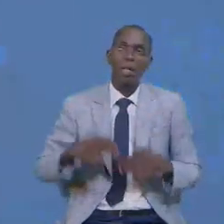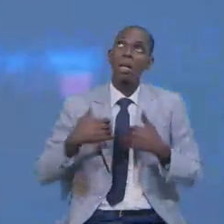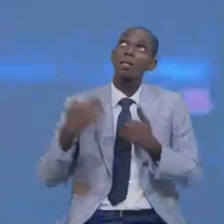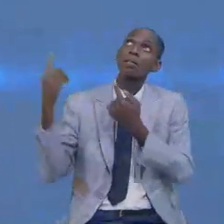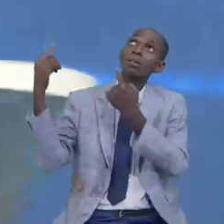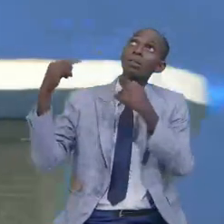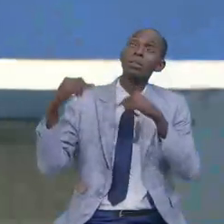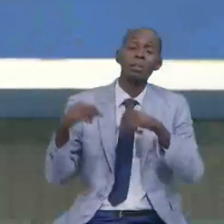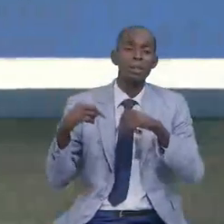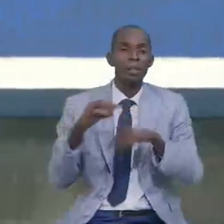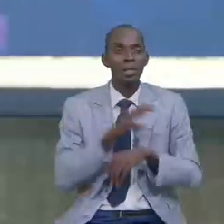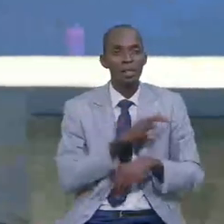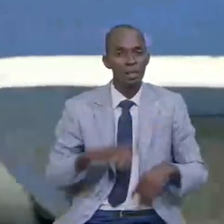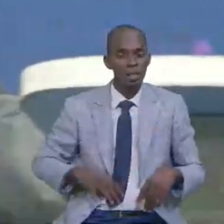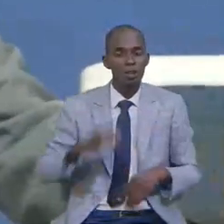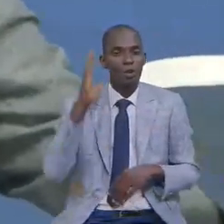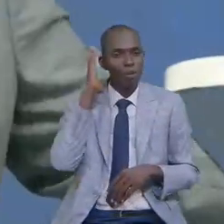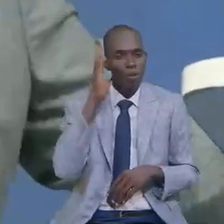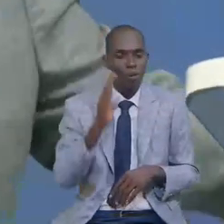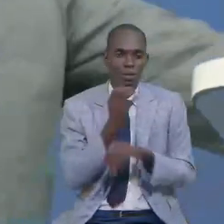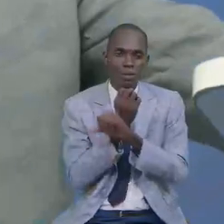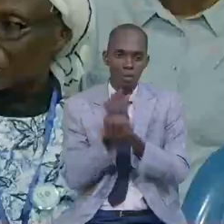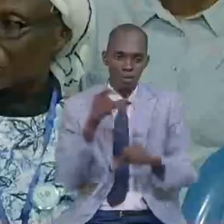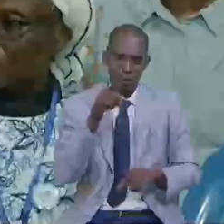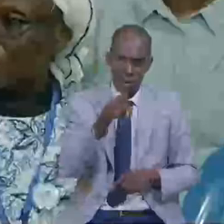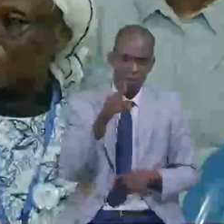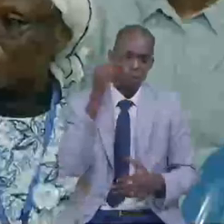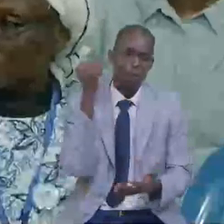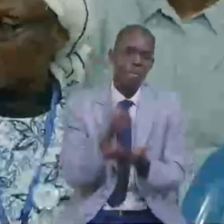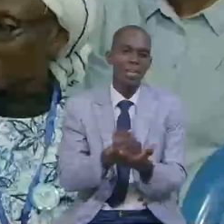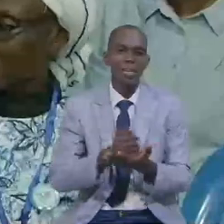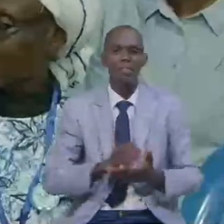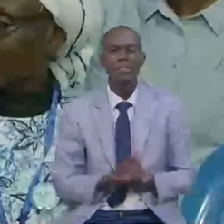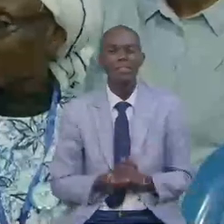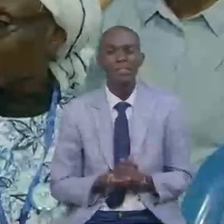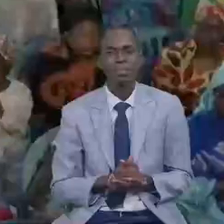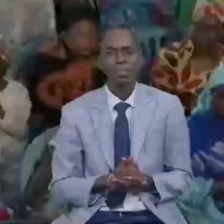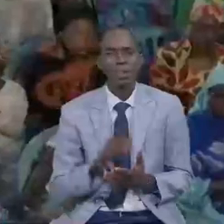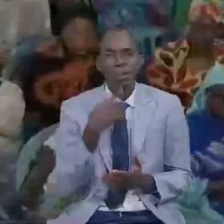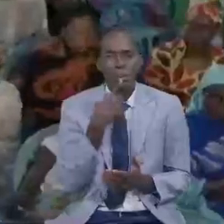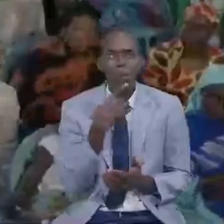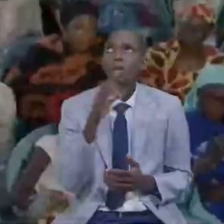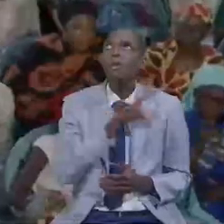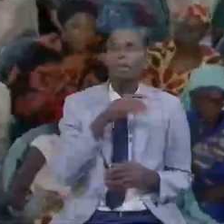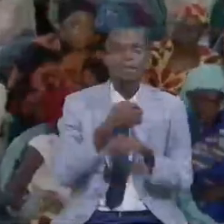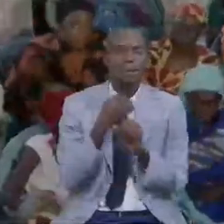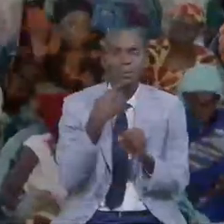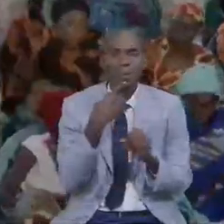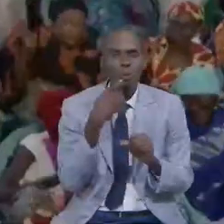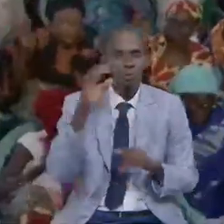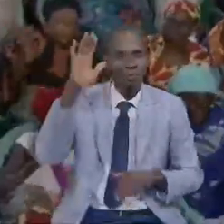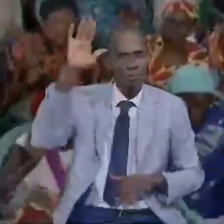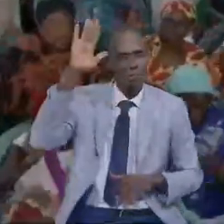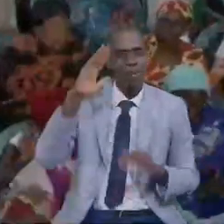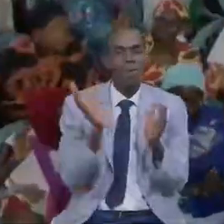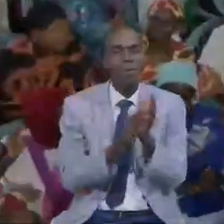Christ va te sauver. Où es-tu? Gloire à Dieu,